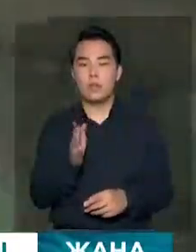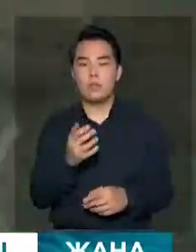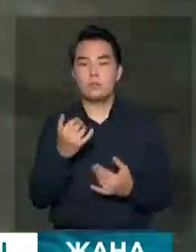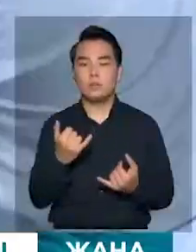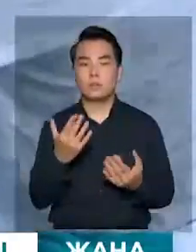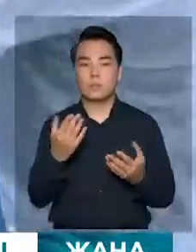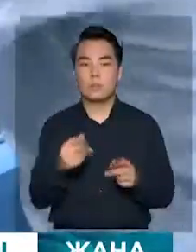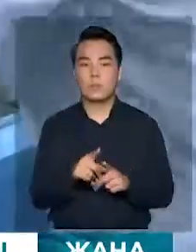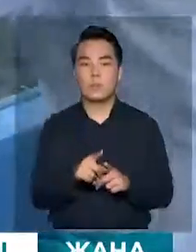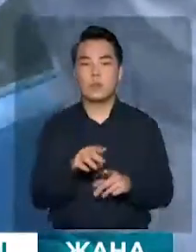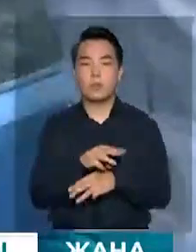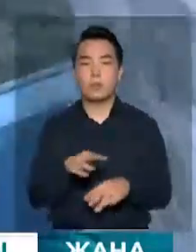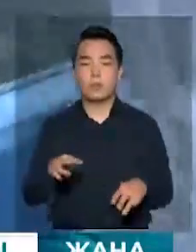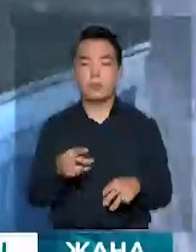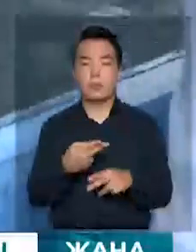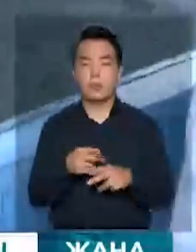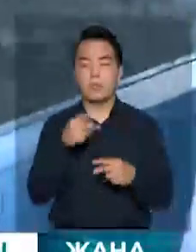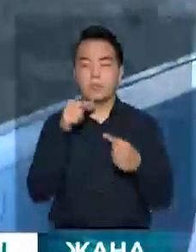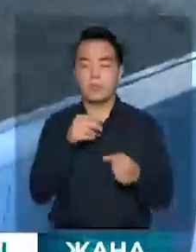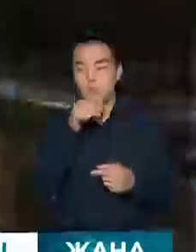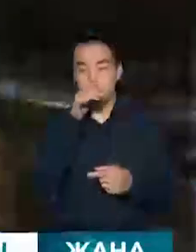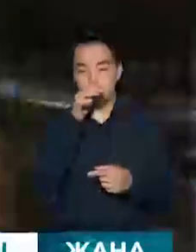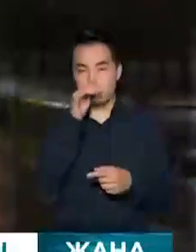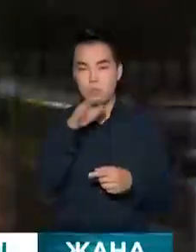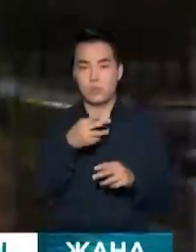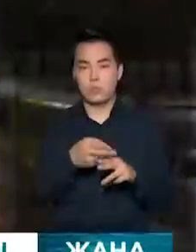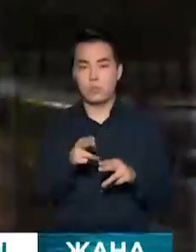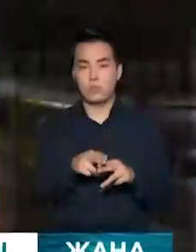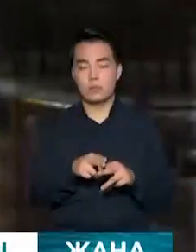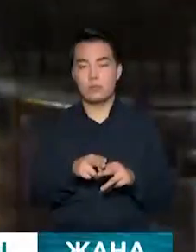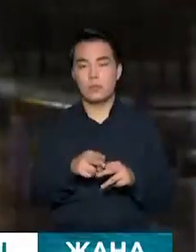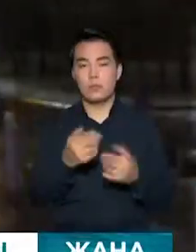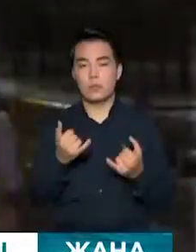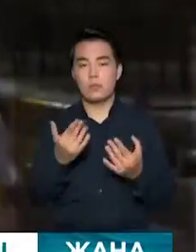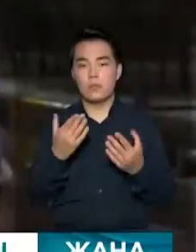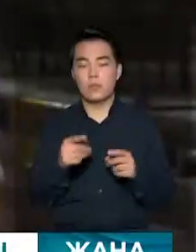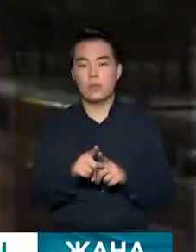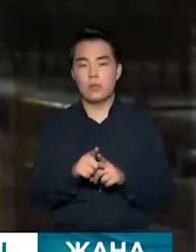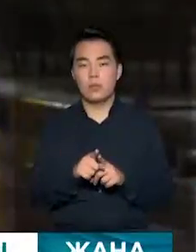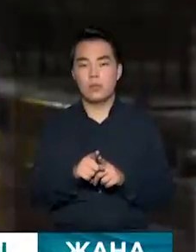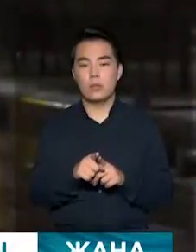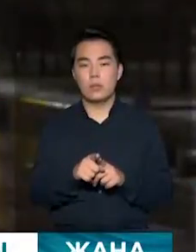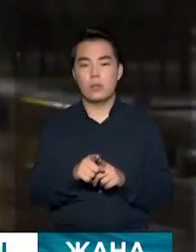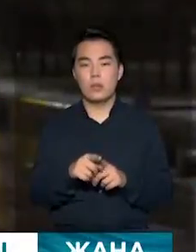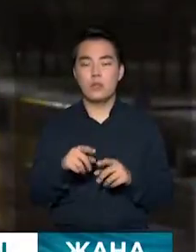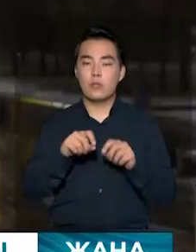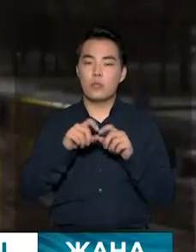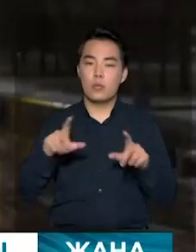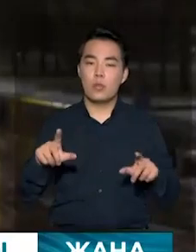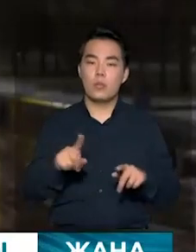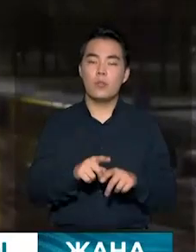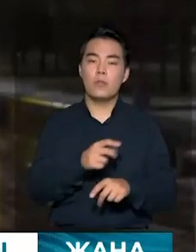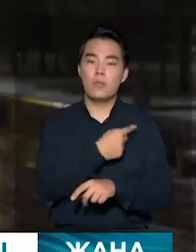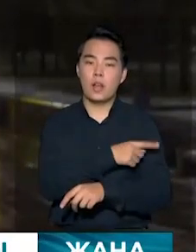енді бұл тұста министерді сөкпейміз. Маған бүгінгі жиында ұнағаны, бұл мемлекеттік мекемелер, яғни мектептерде,